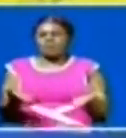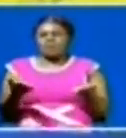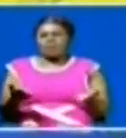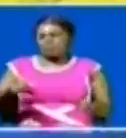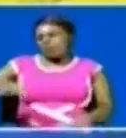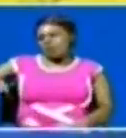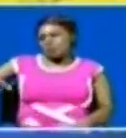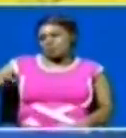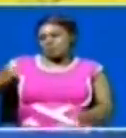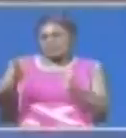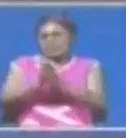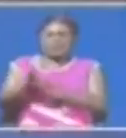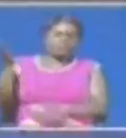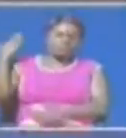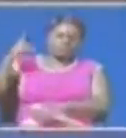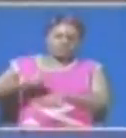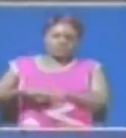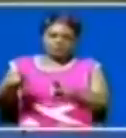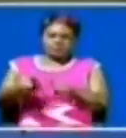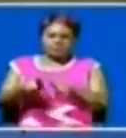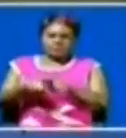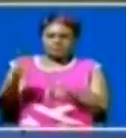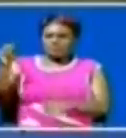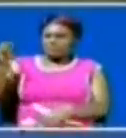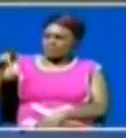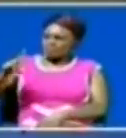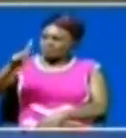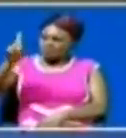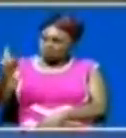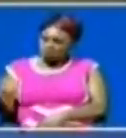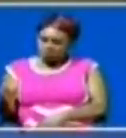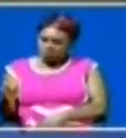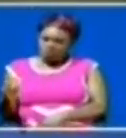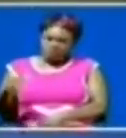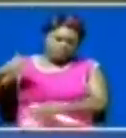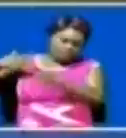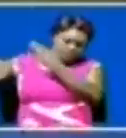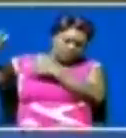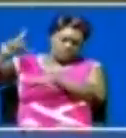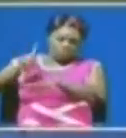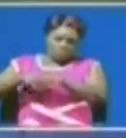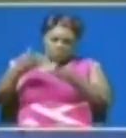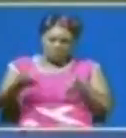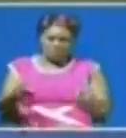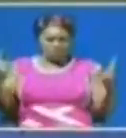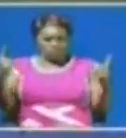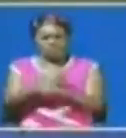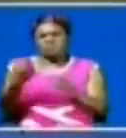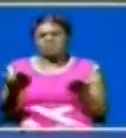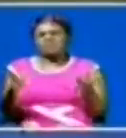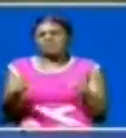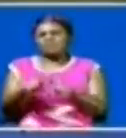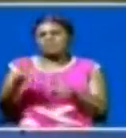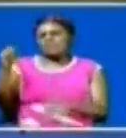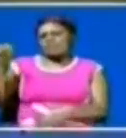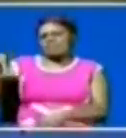wa kaunti na wakati ule manispaa, na vile vile kama mbunge. Je, bunge la enzi zile na sasa lina utofauti, na vile vile